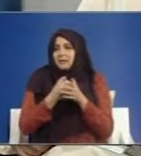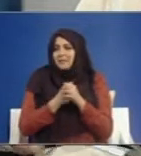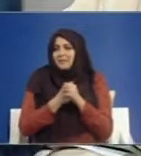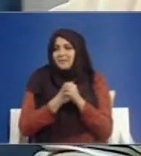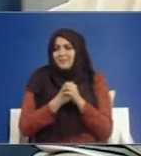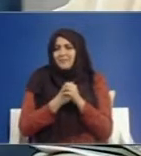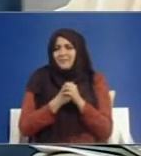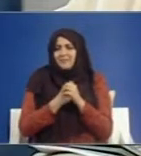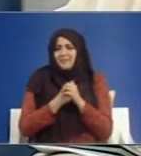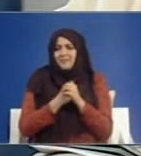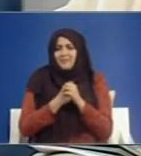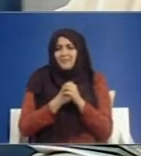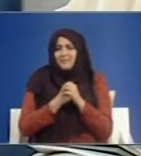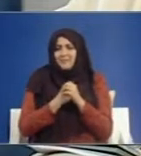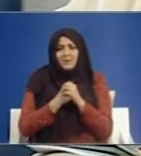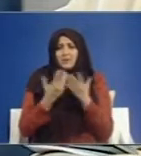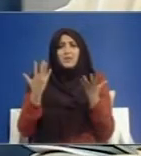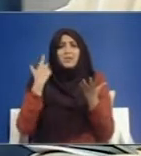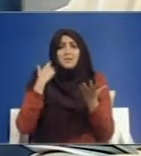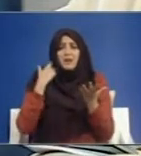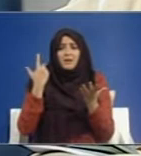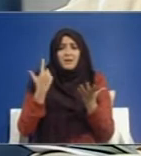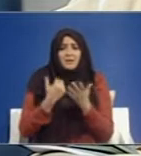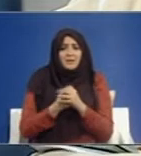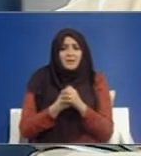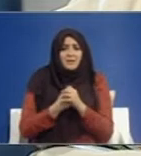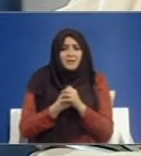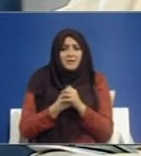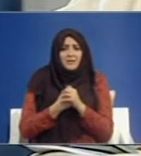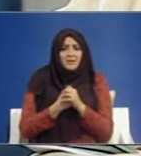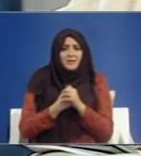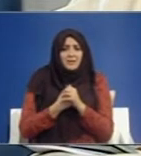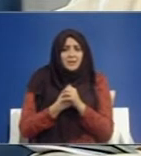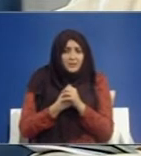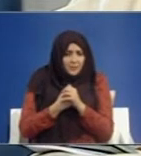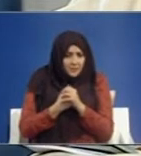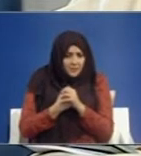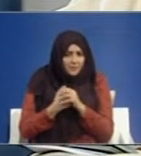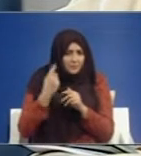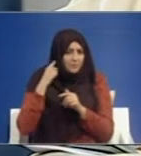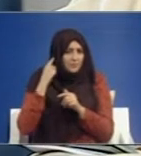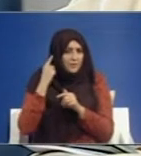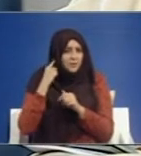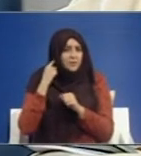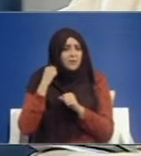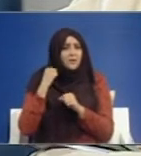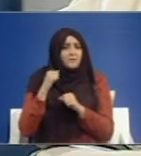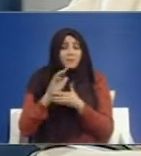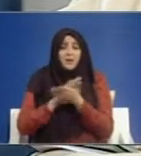مرة واحدة عند ما يحتاج الإنسان إلى الجواب على سؤال